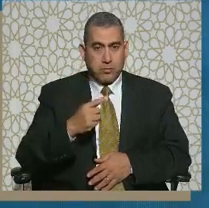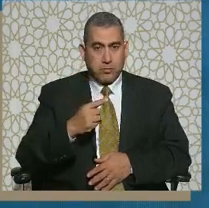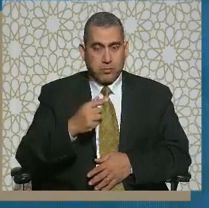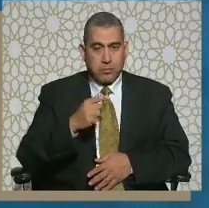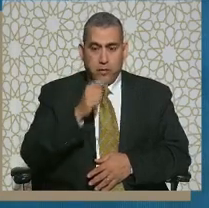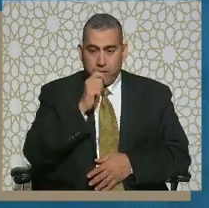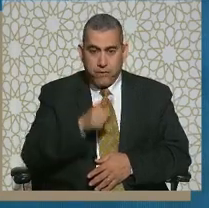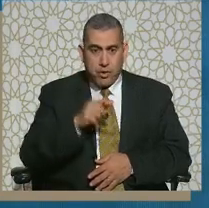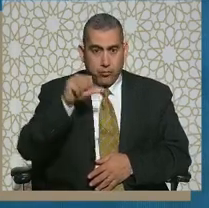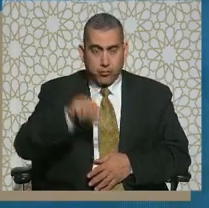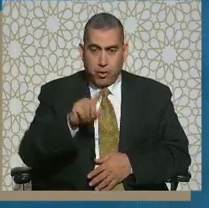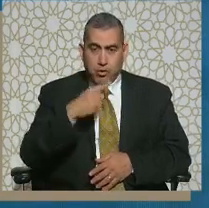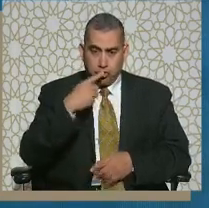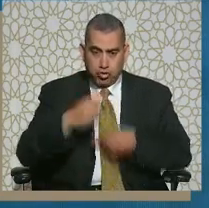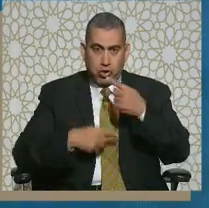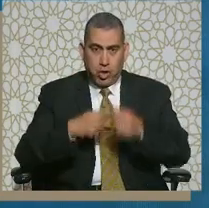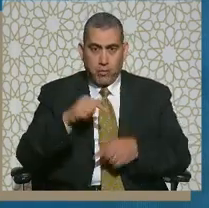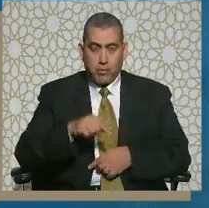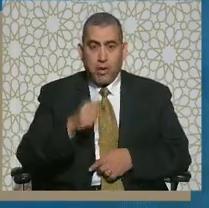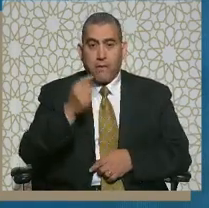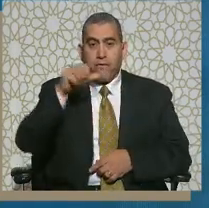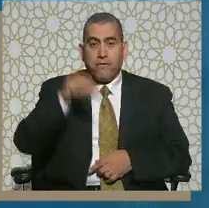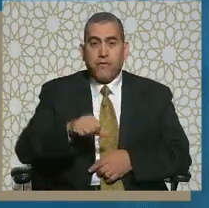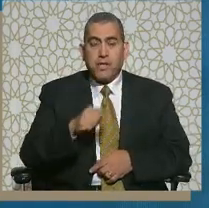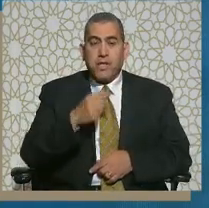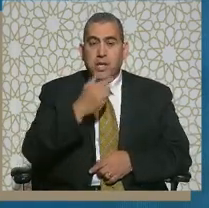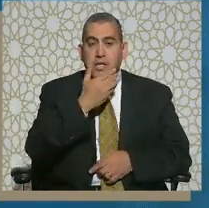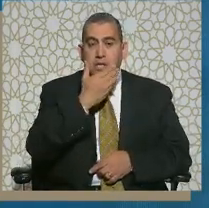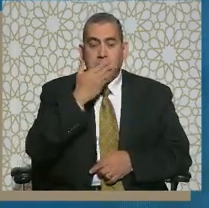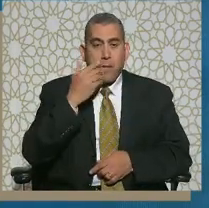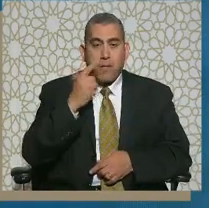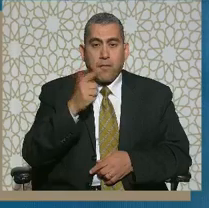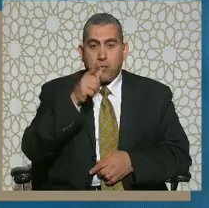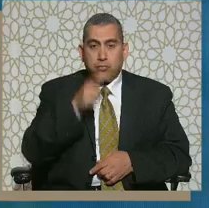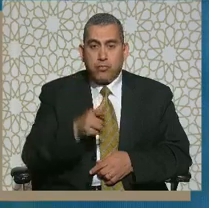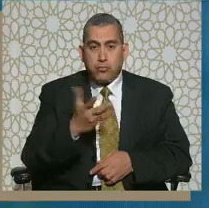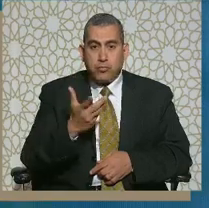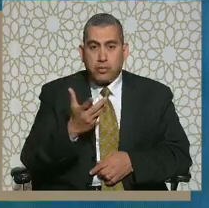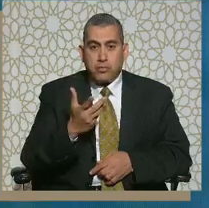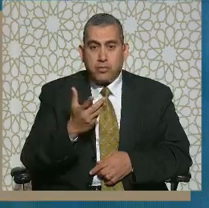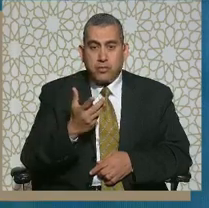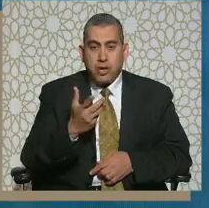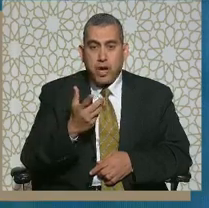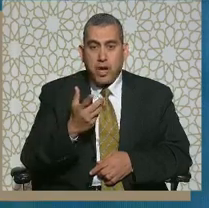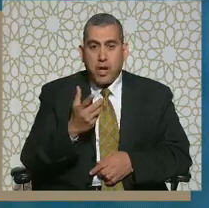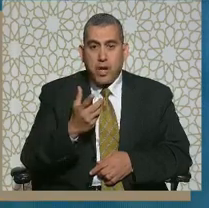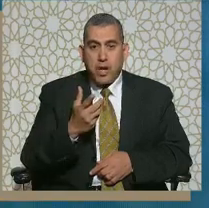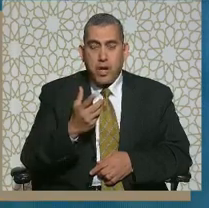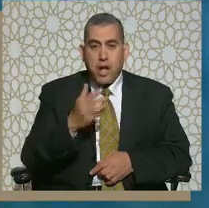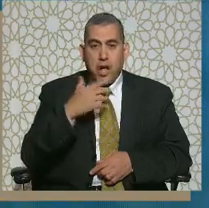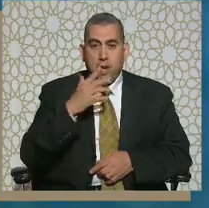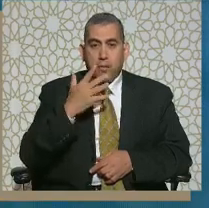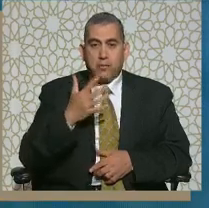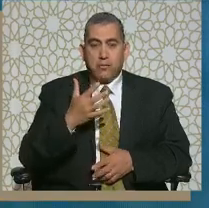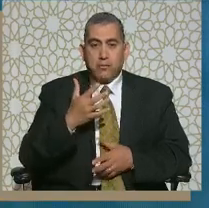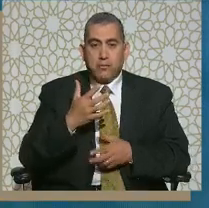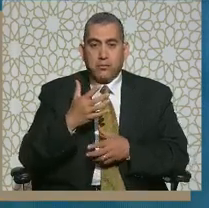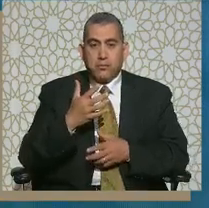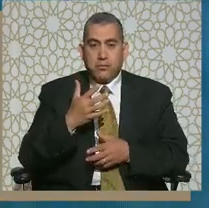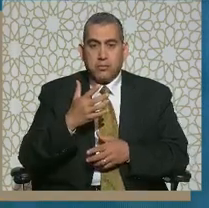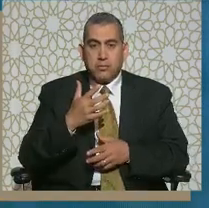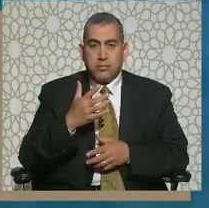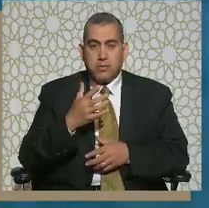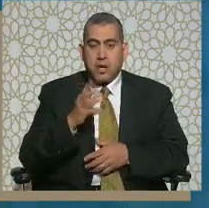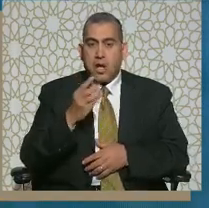بيفسد الصيام تمام الذي يفسد الصيام هو ما يمنع الامساك عن الطعام